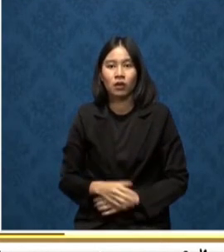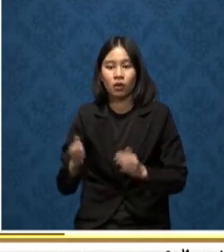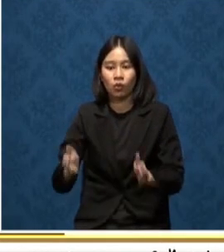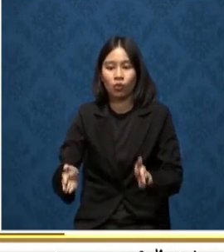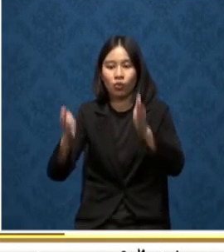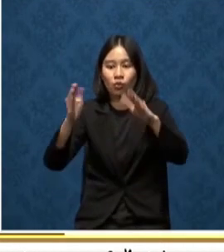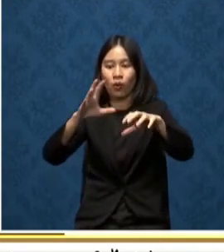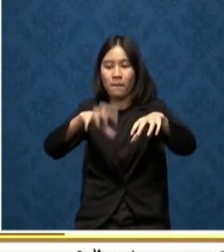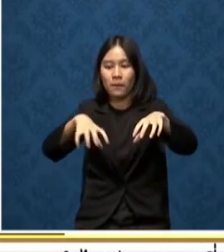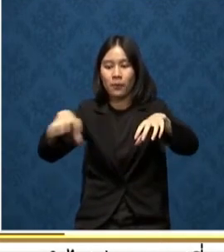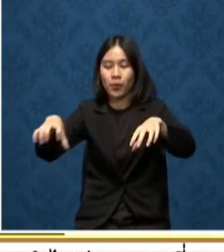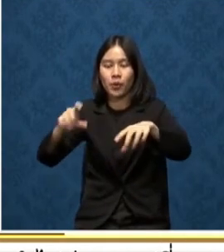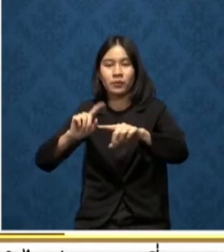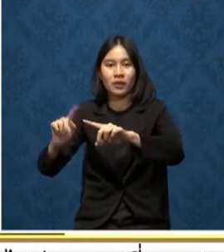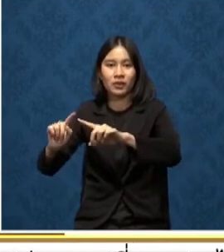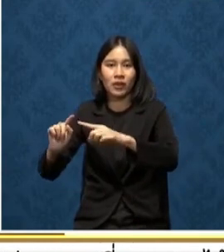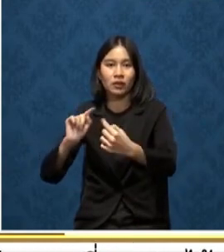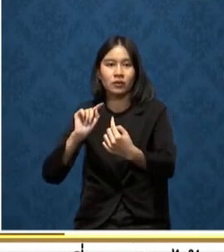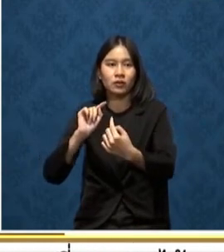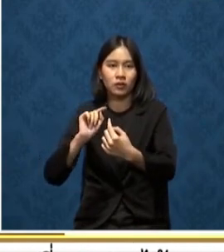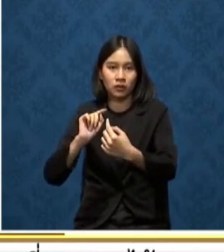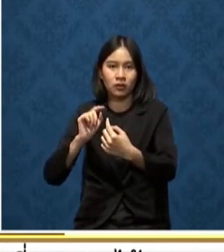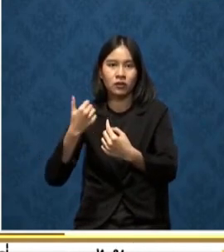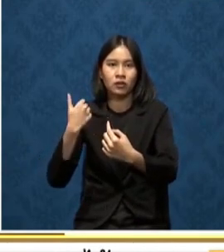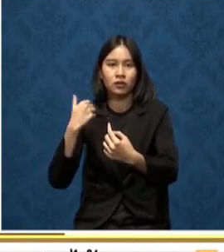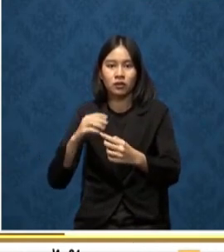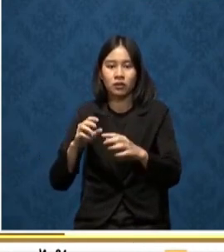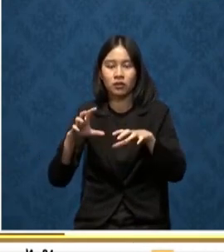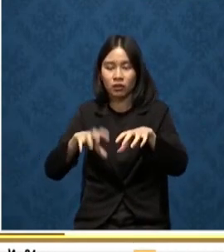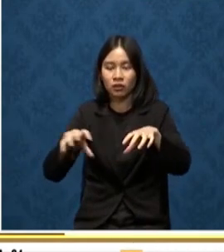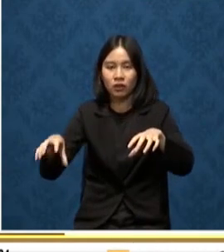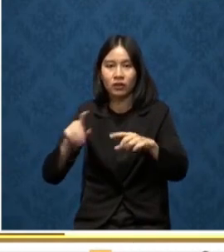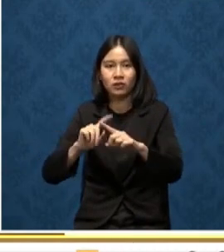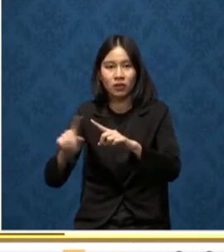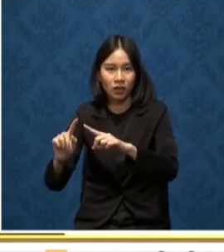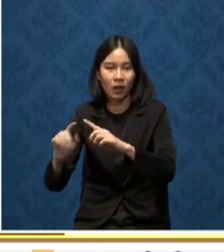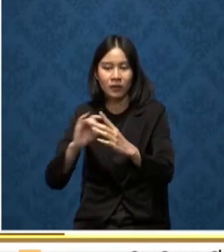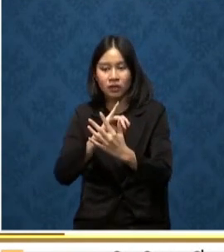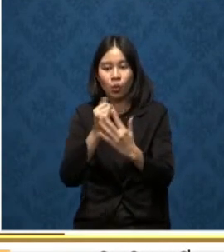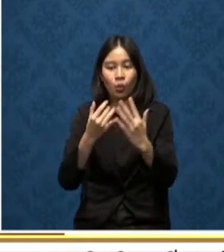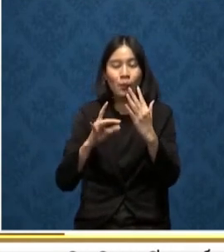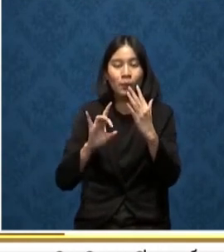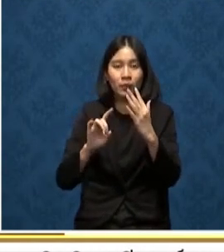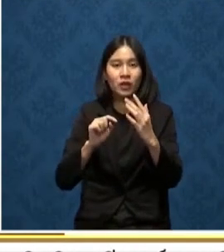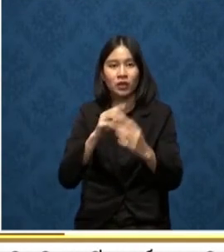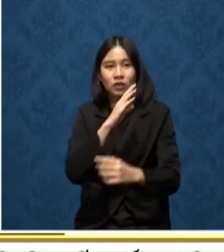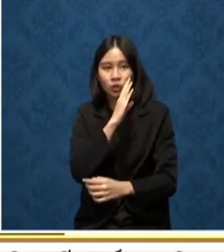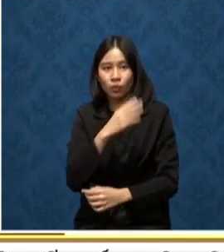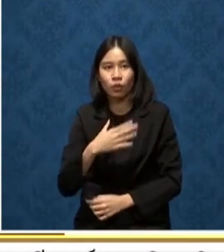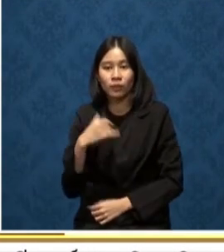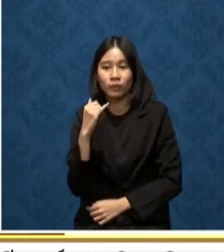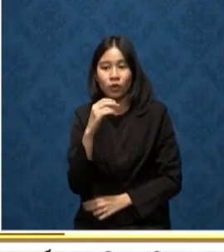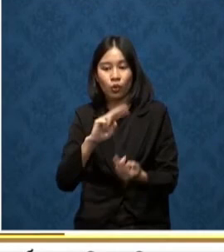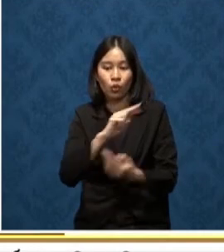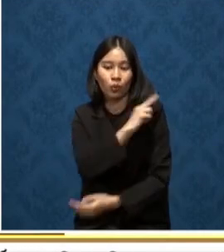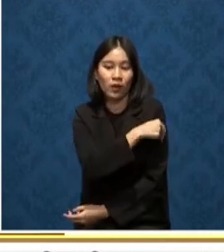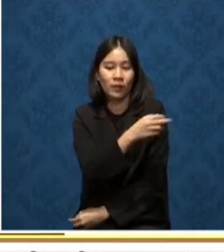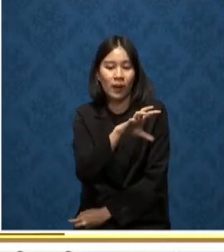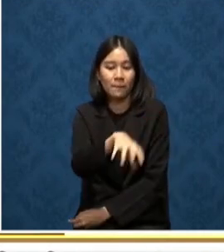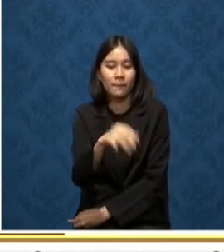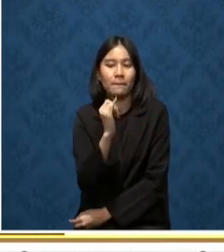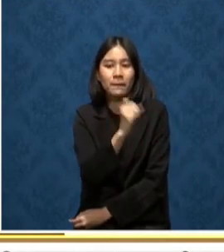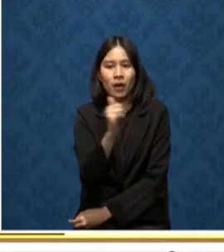ัคARสสารที่ทจะอนุมารถไปใน alors ต นมี 8 จงหวดกทไปหARSกั culprit that yetเวลารเจอไปตโเงีบ ก็จะเหนภาพ